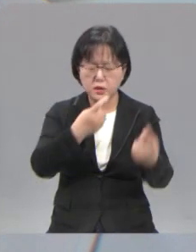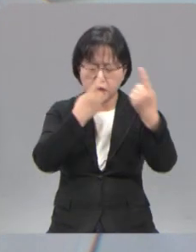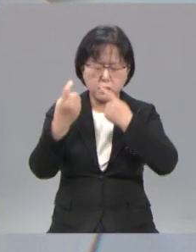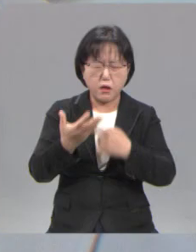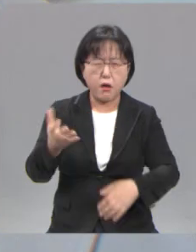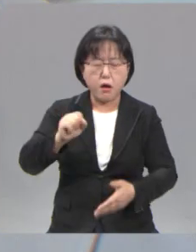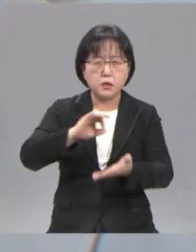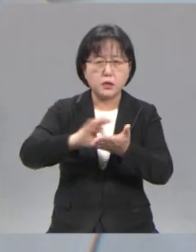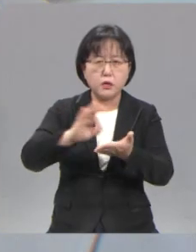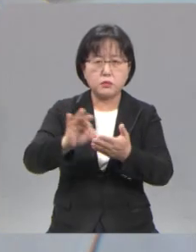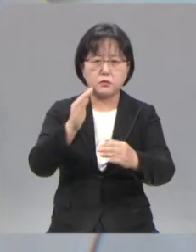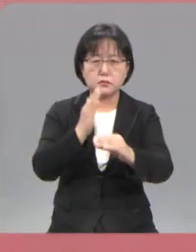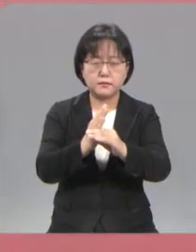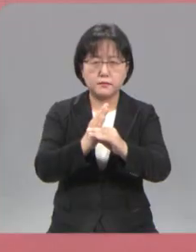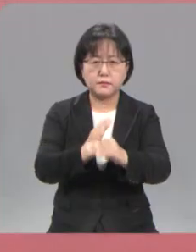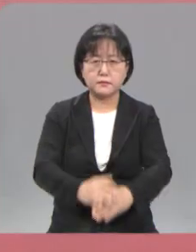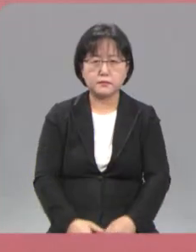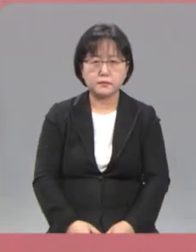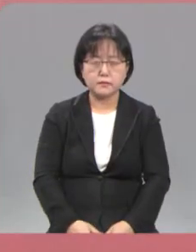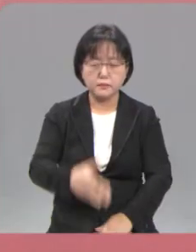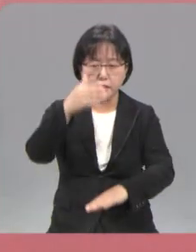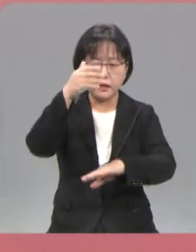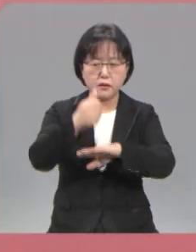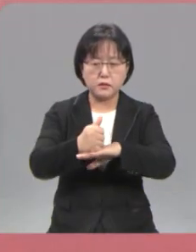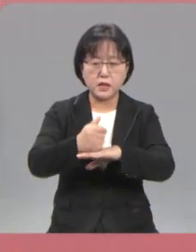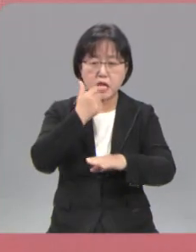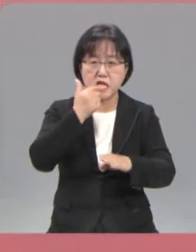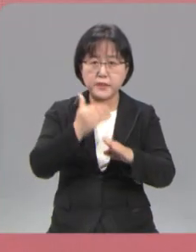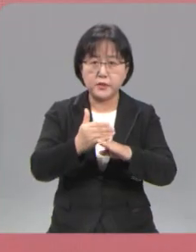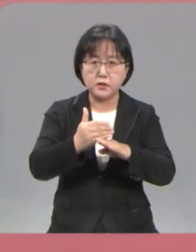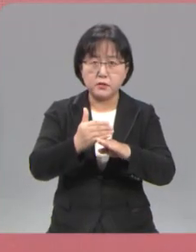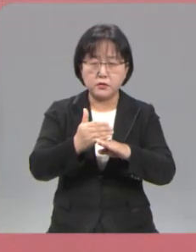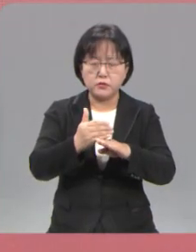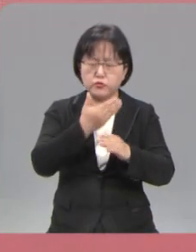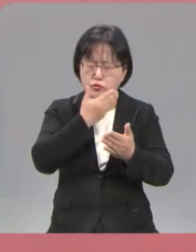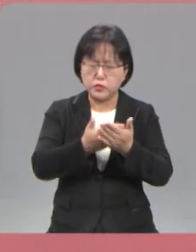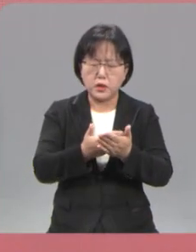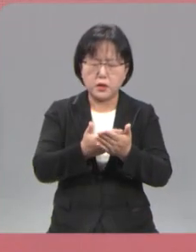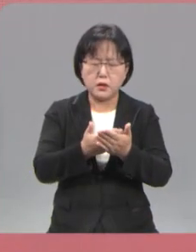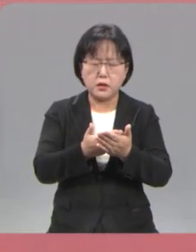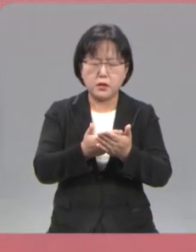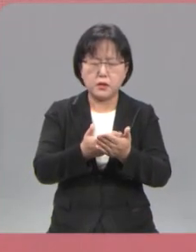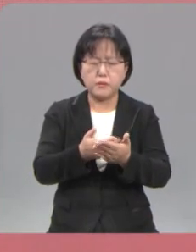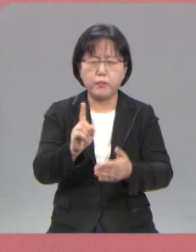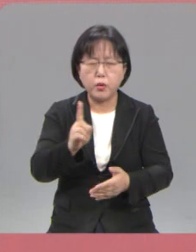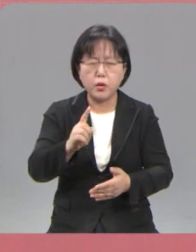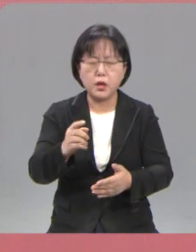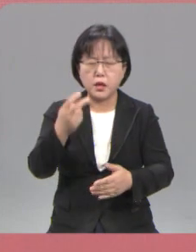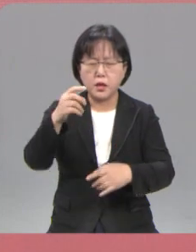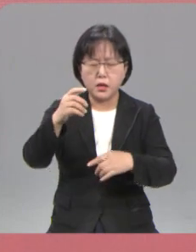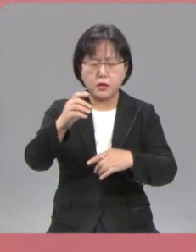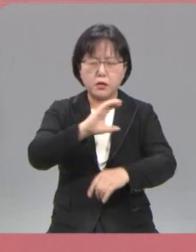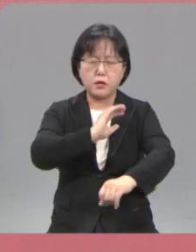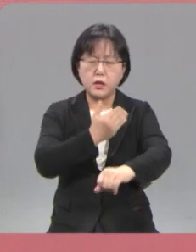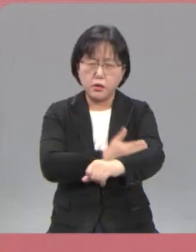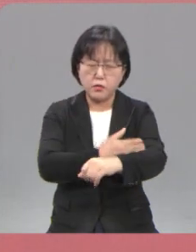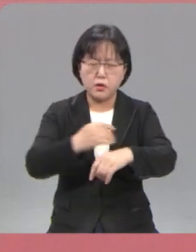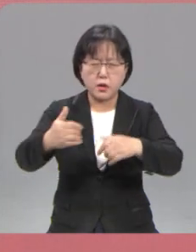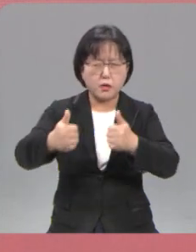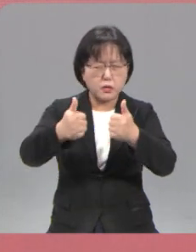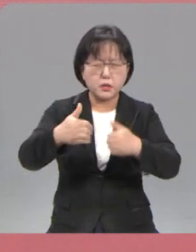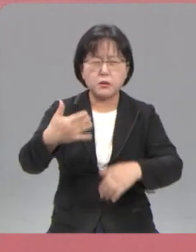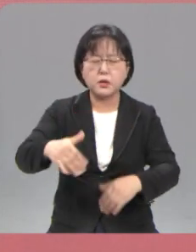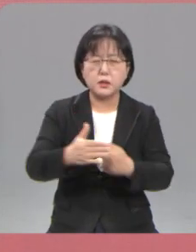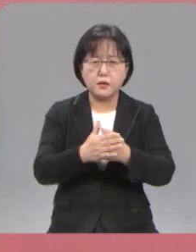수백억을 쓰고 있었습니다 결국 민주주의의 중요한 원칙인 권력의 견제가 없어 광주가 뒤쳐진